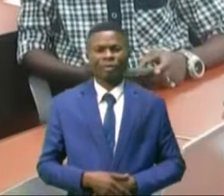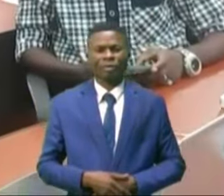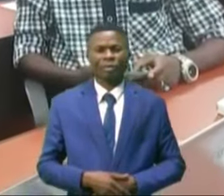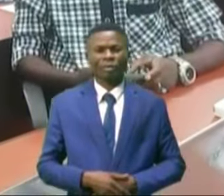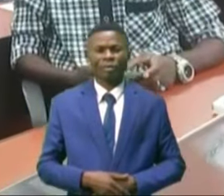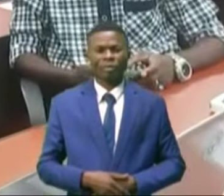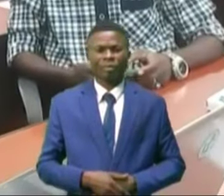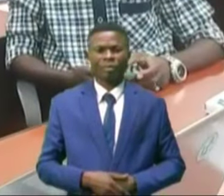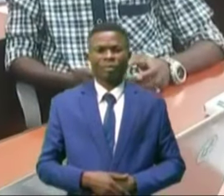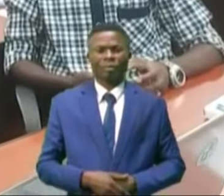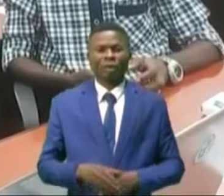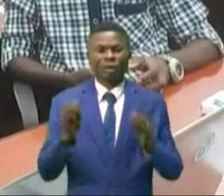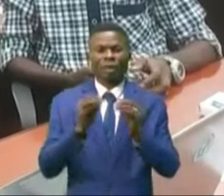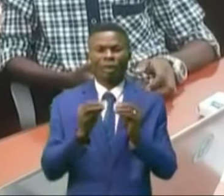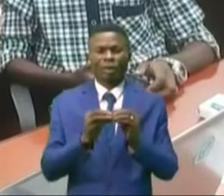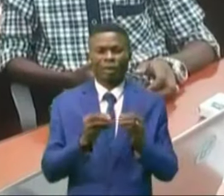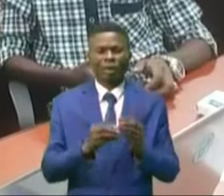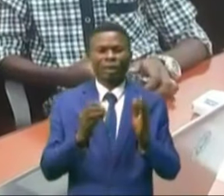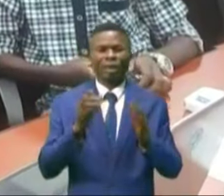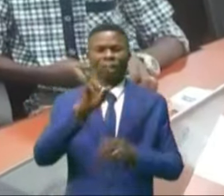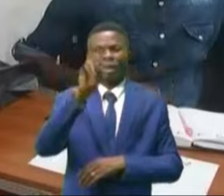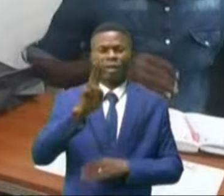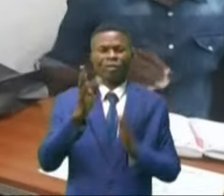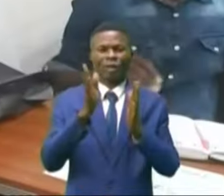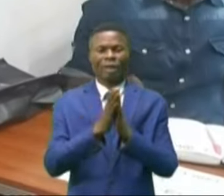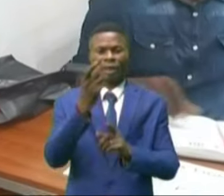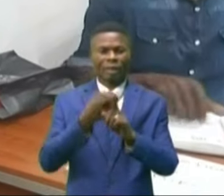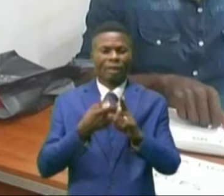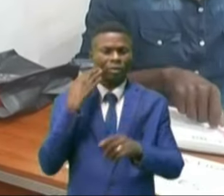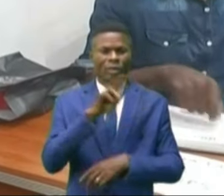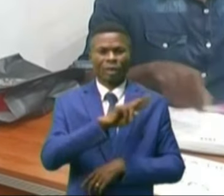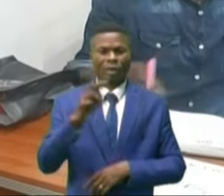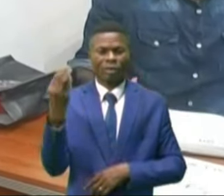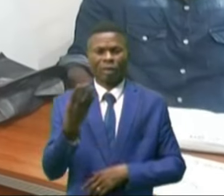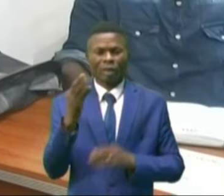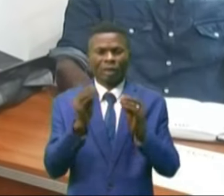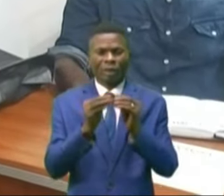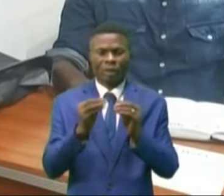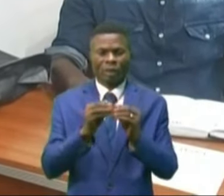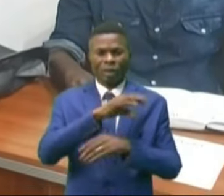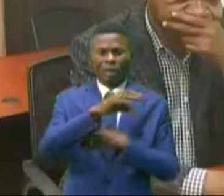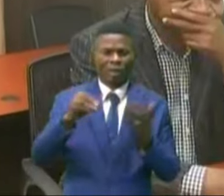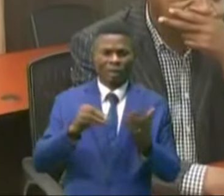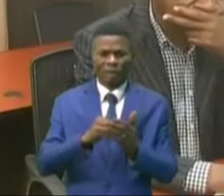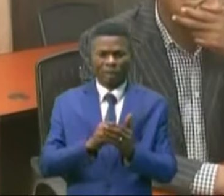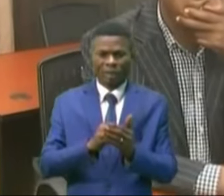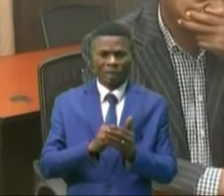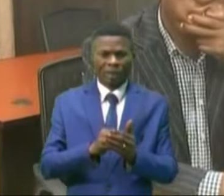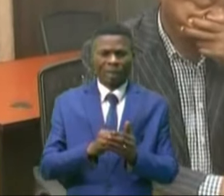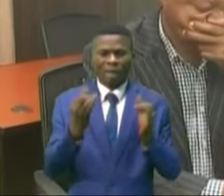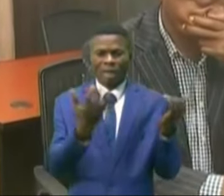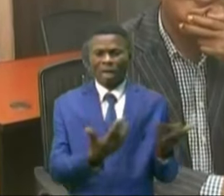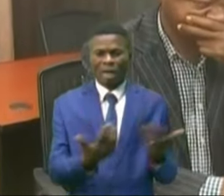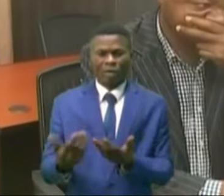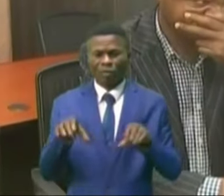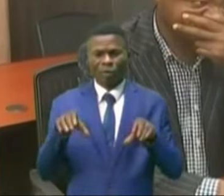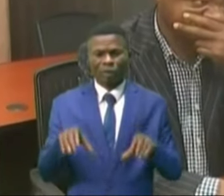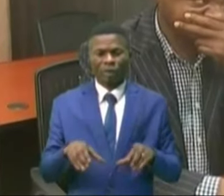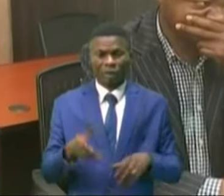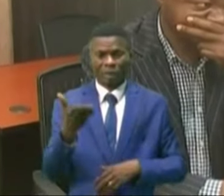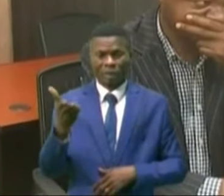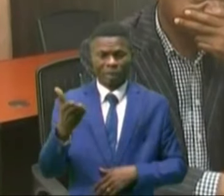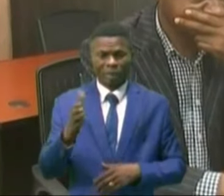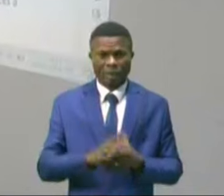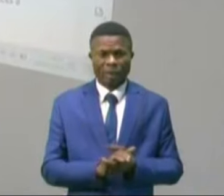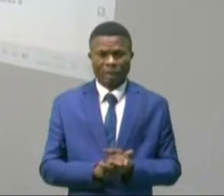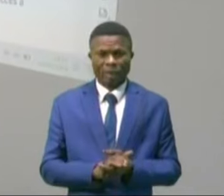La réunion s'est tenue vendredi 10 mai 2024 dans la salle des réunions des centres hydroinformatiques du Congo. Nous sommes ici à